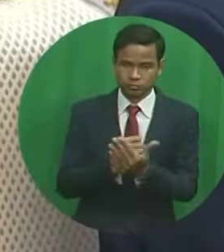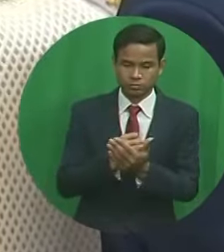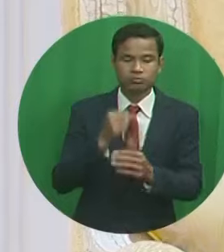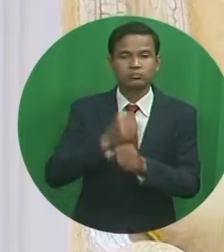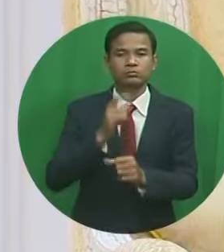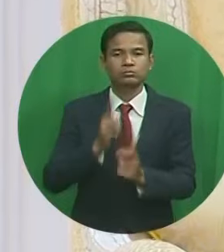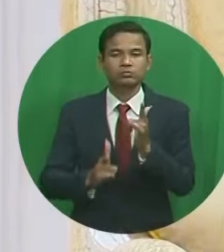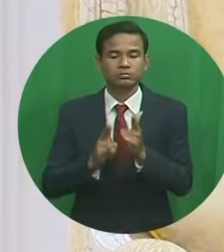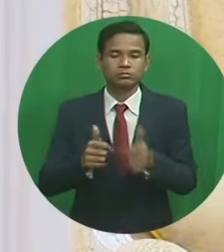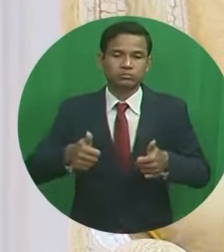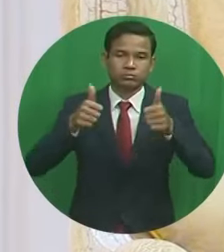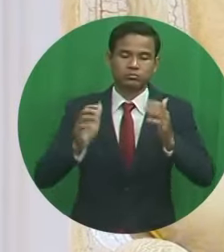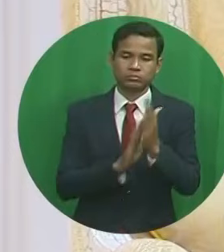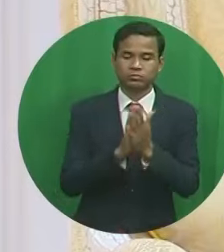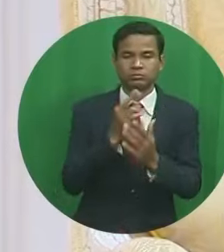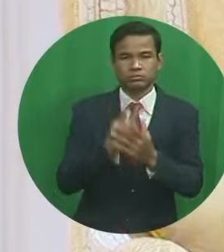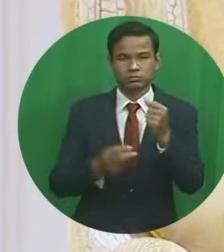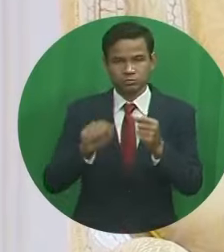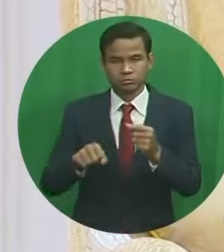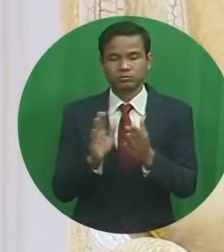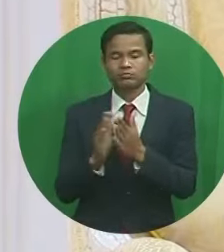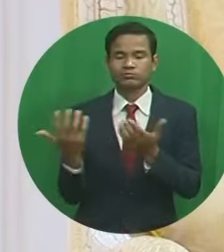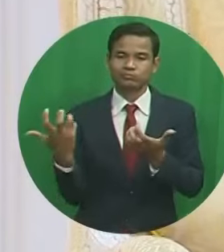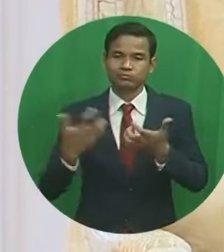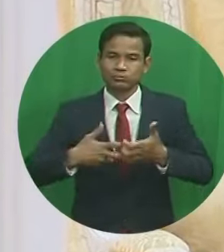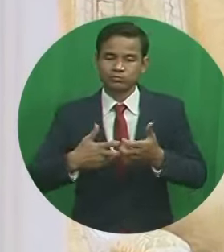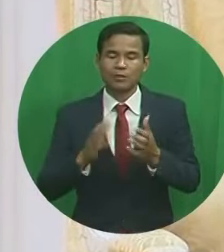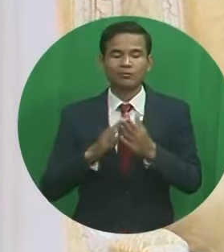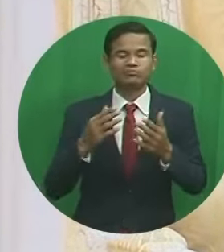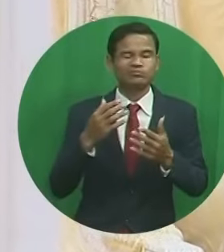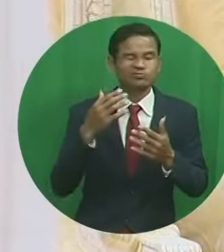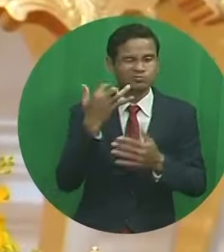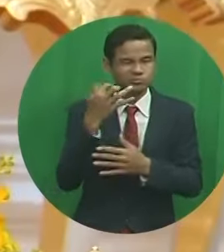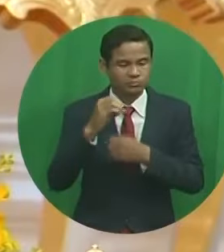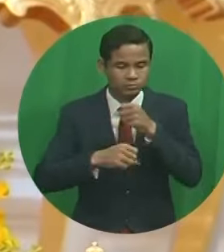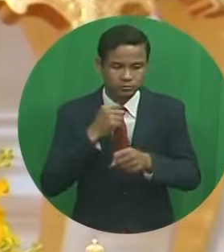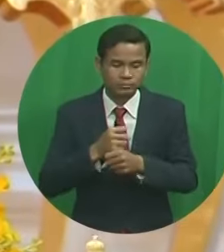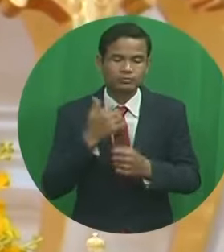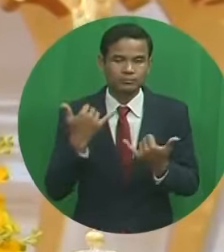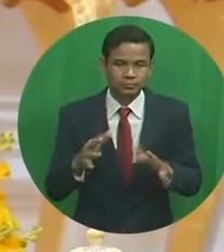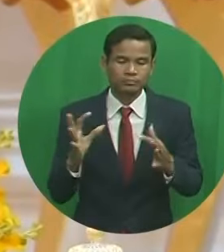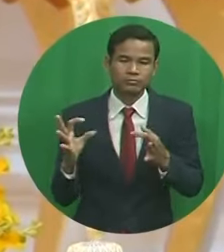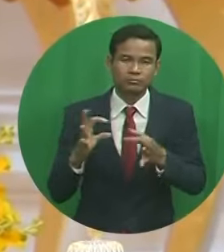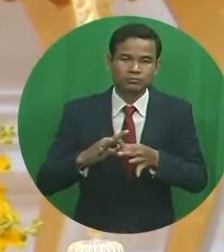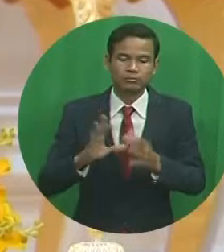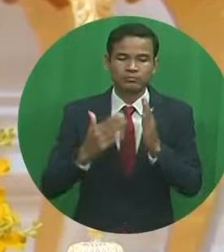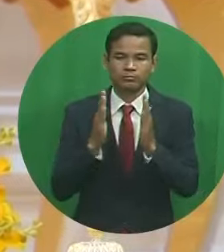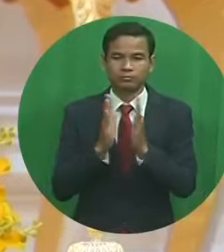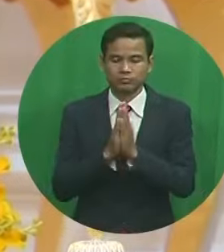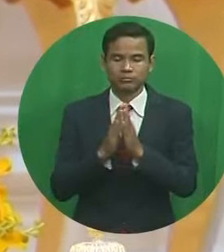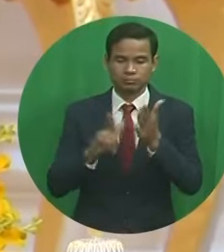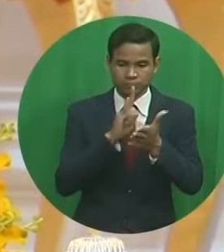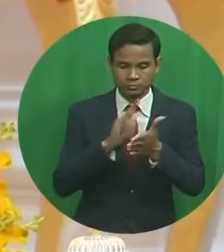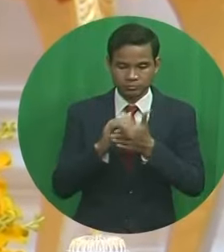ការល្អរវាងប្រទេសទាំងពីរដែលជាចំណងការទូតជាង70ឆ្នាំមកហើយនិងបានថ្លែងអំណរគុណចំពោះរដ្ឋាភិ